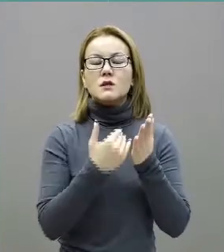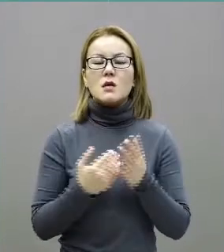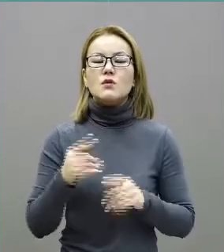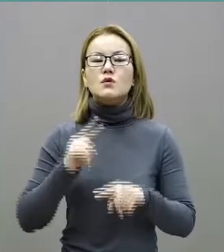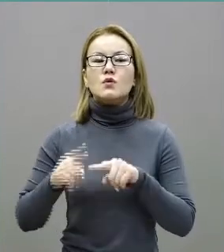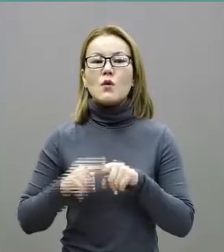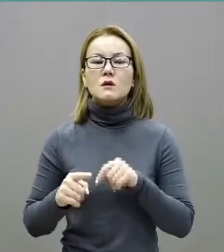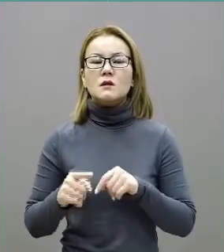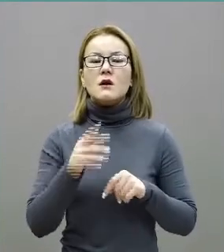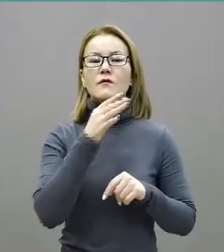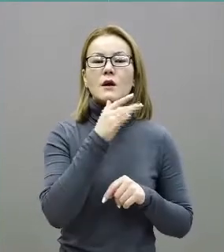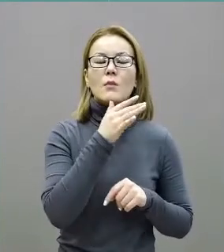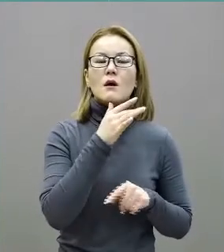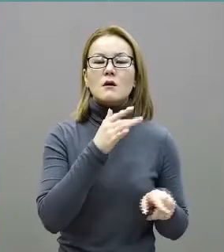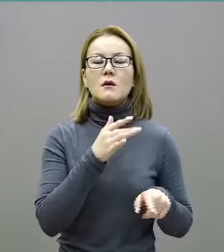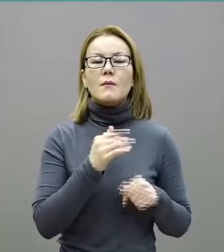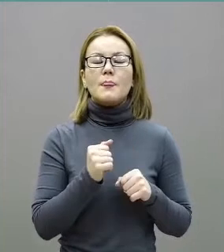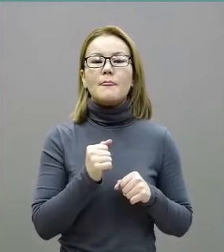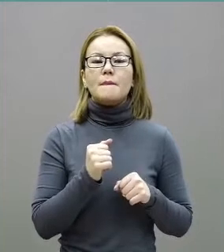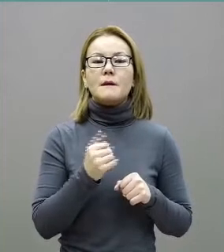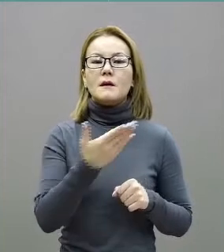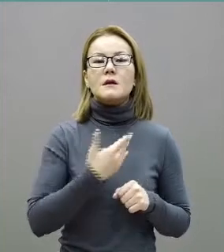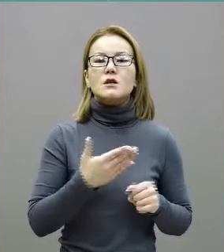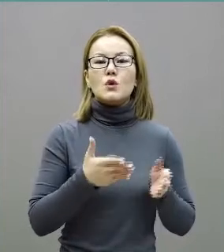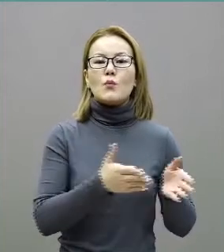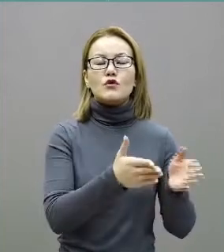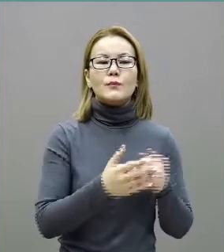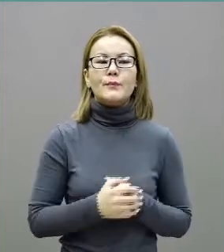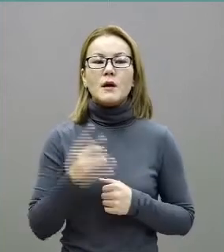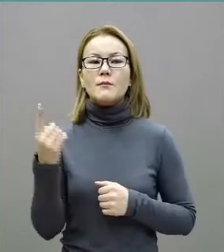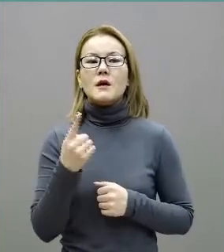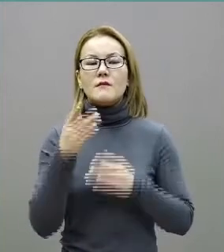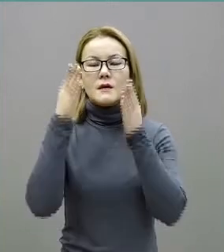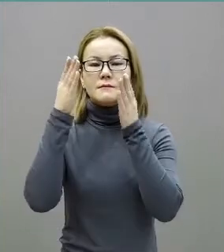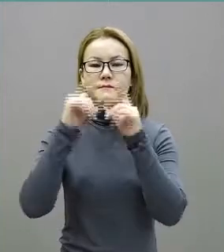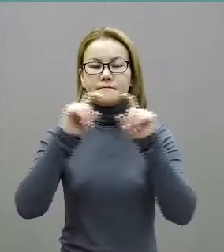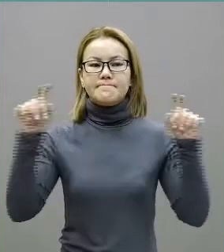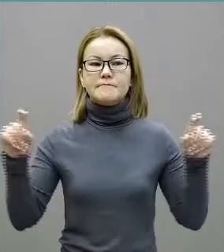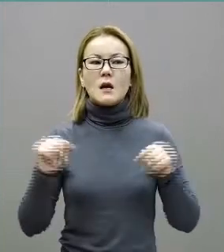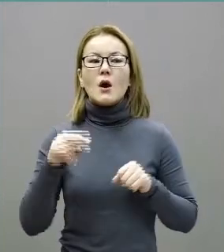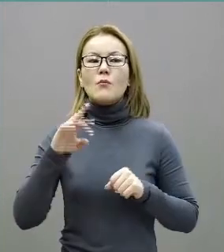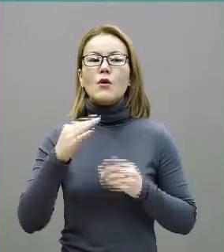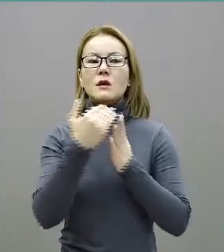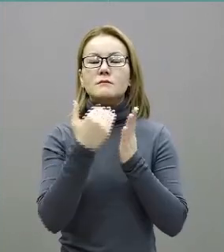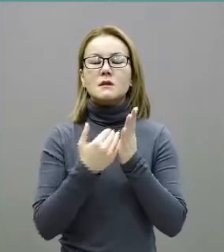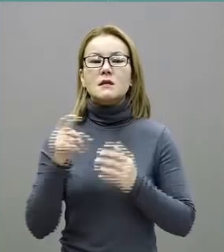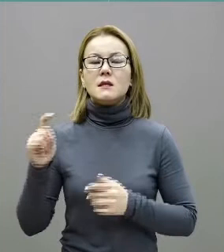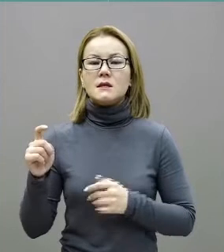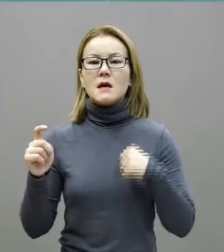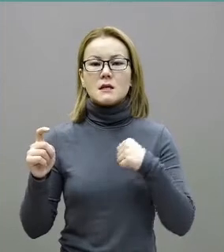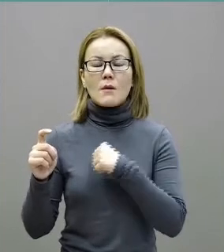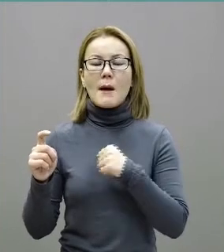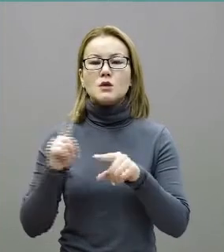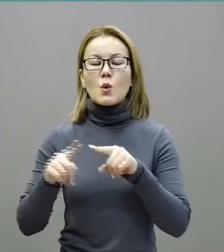скорость время и наш путь первая строка по расписанию x сама